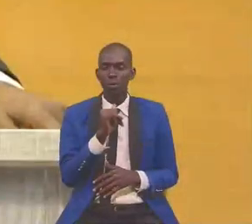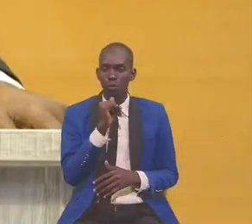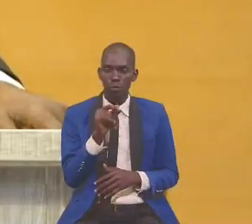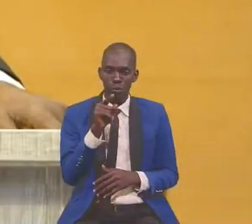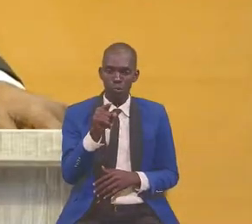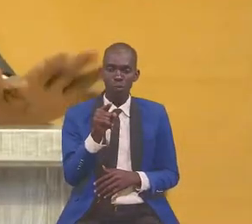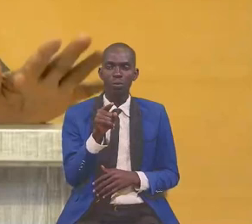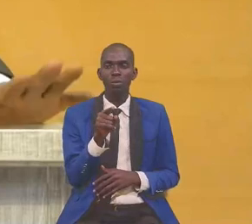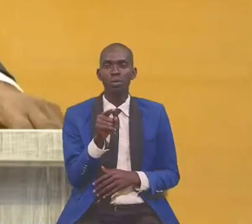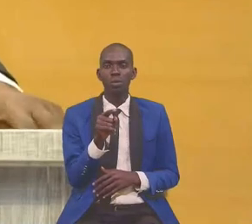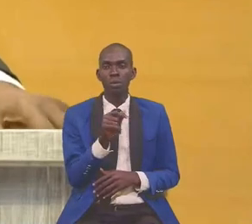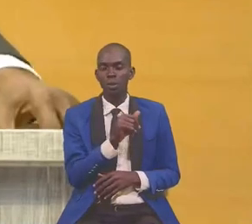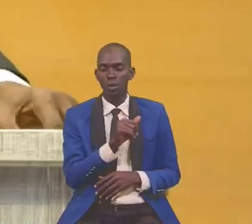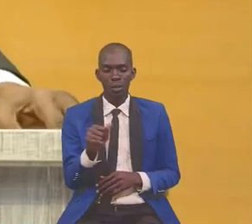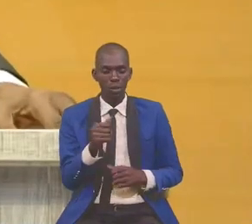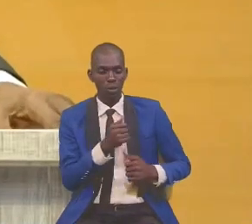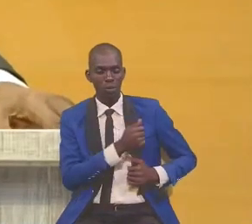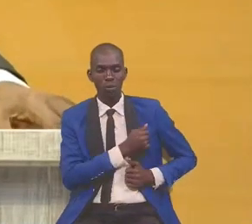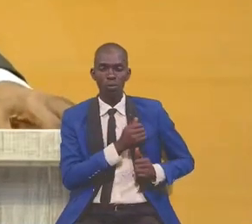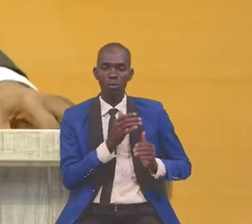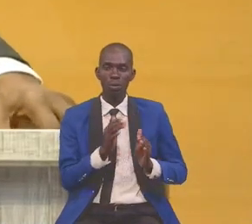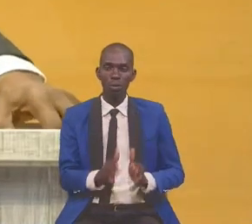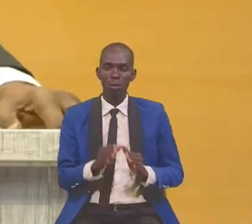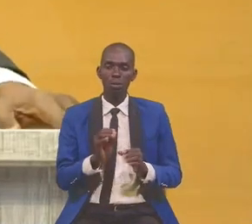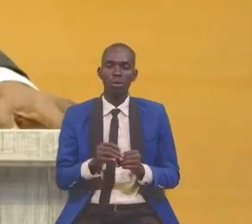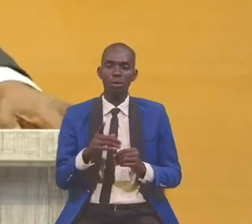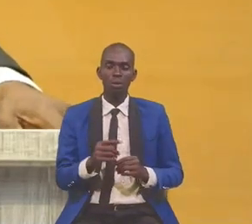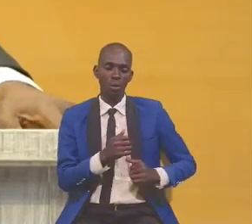Pourquoi pas toi, soldat dans l'armée du Seigneur?